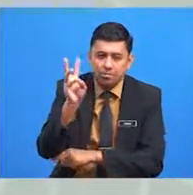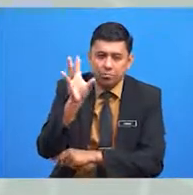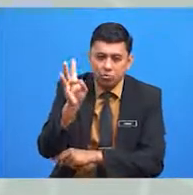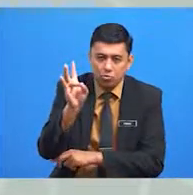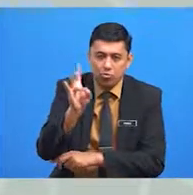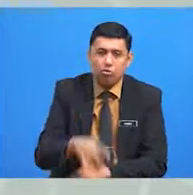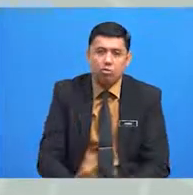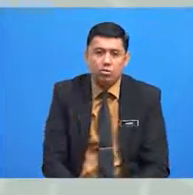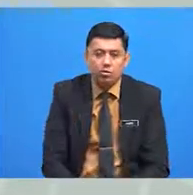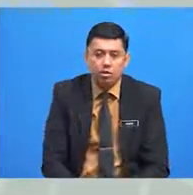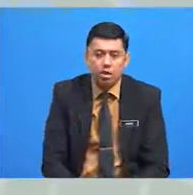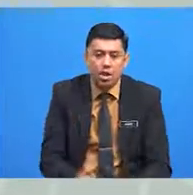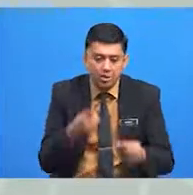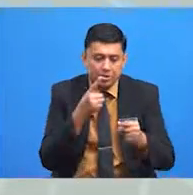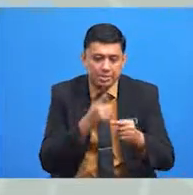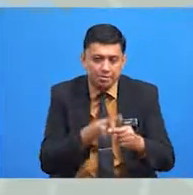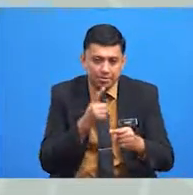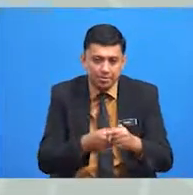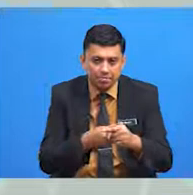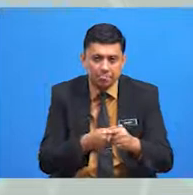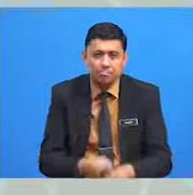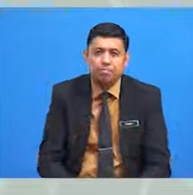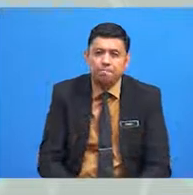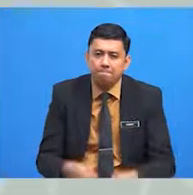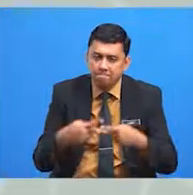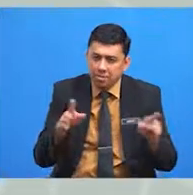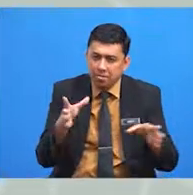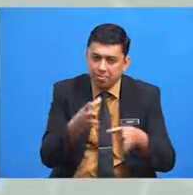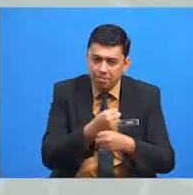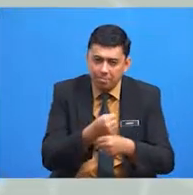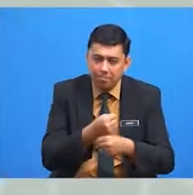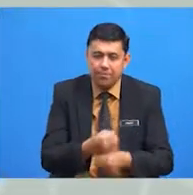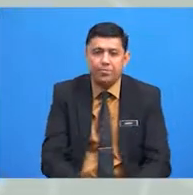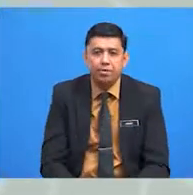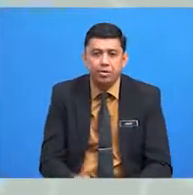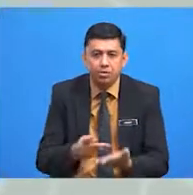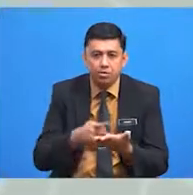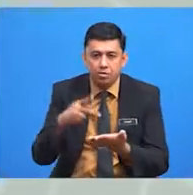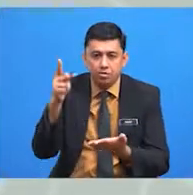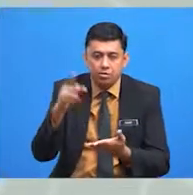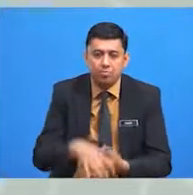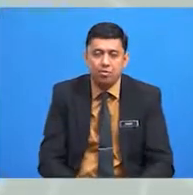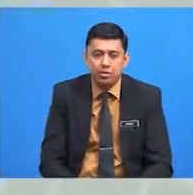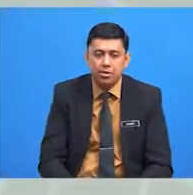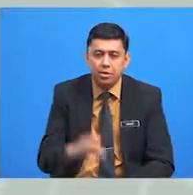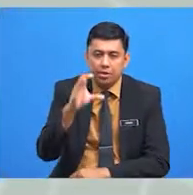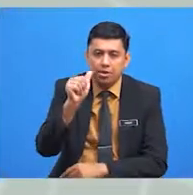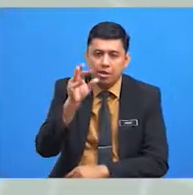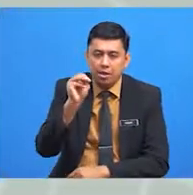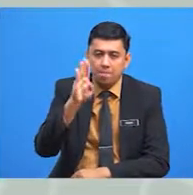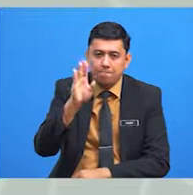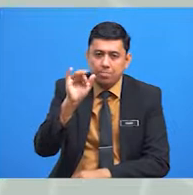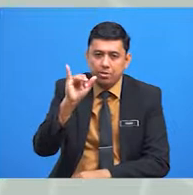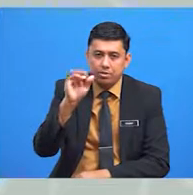1867 di Salonika, Greece. Pernah mendapat pendidikan di College Trinity, Cambridge.